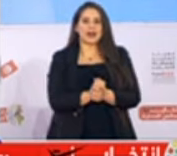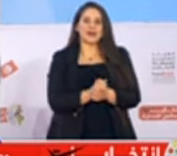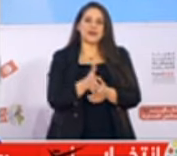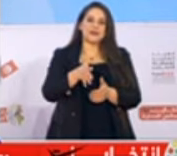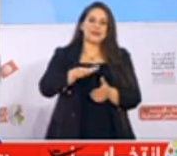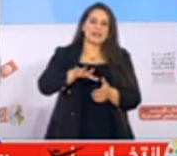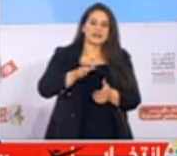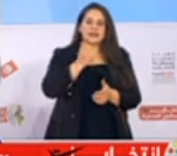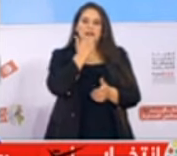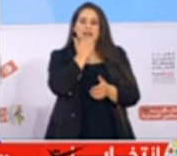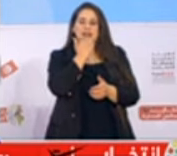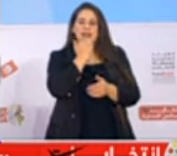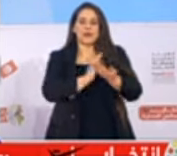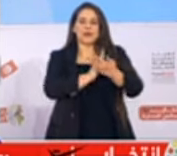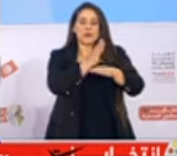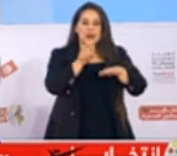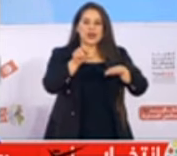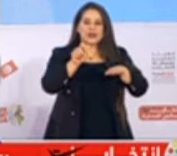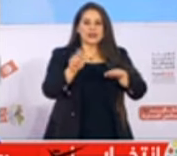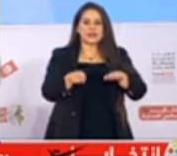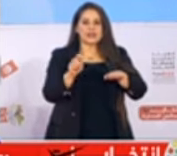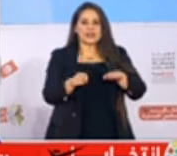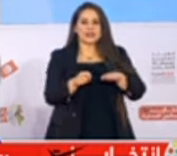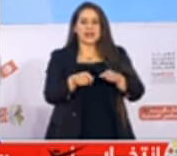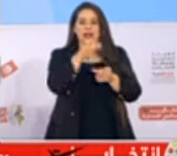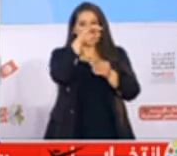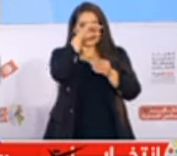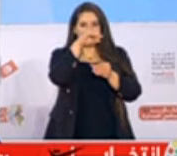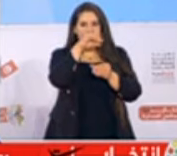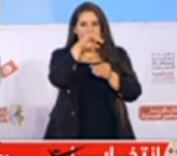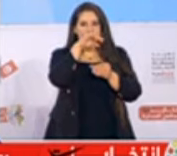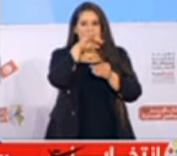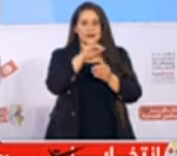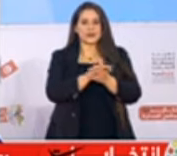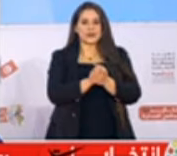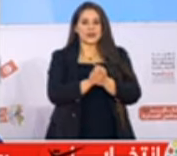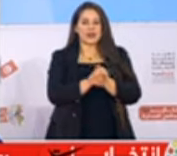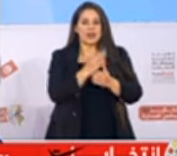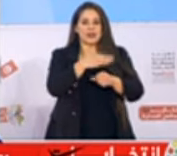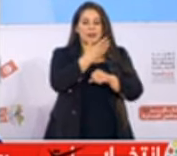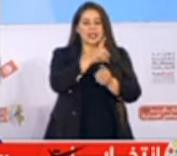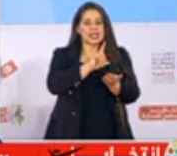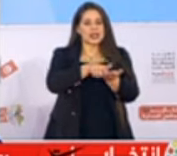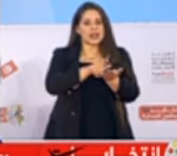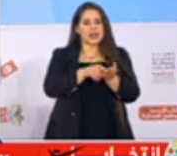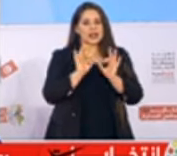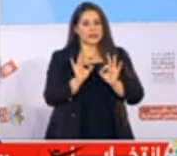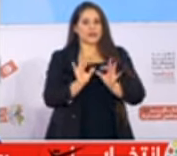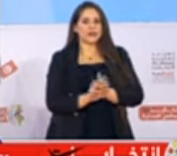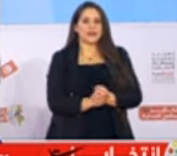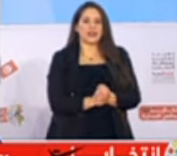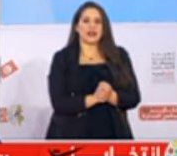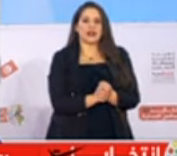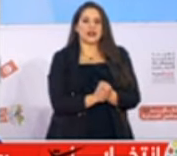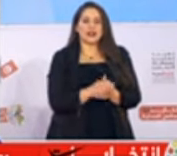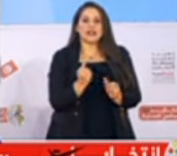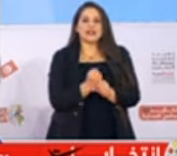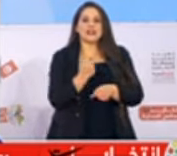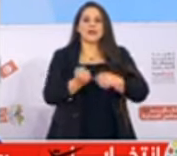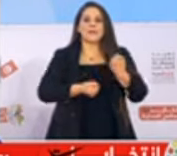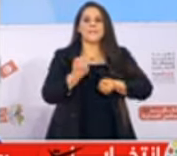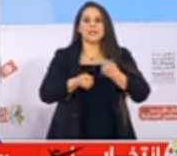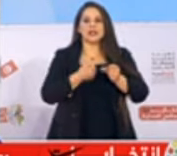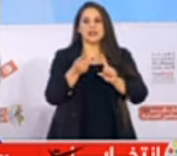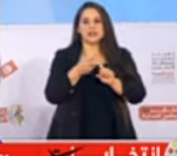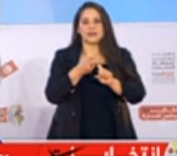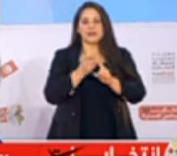يمكن أن ترتقي إلى جرائم بطبيعة الحال باش تكيفها النيابة العمومية ومن بعد القضاء باش يبت فيها. الحقيقة ترذيل العملية الانتخابية،